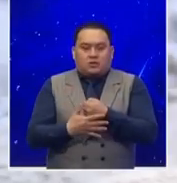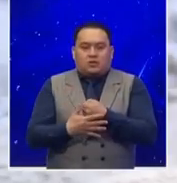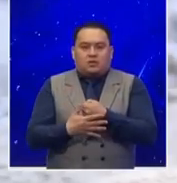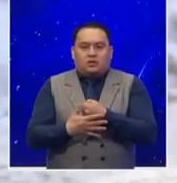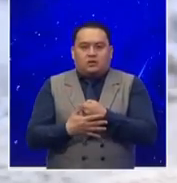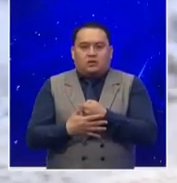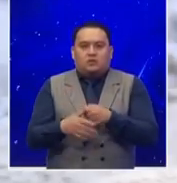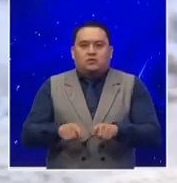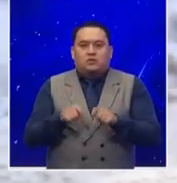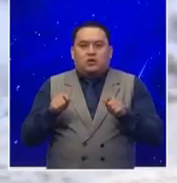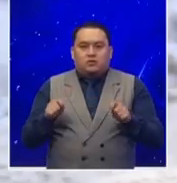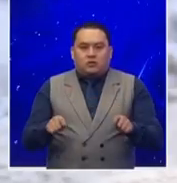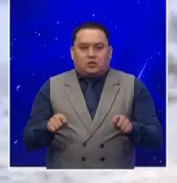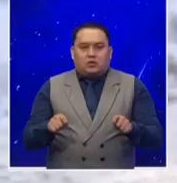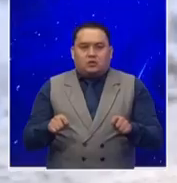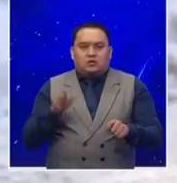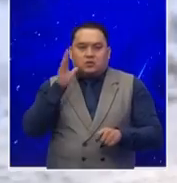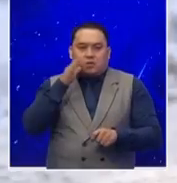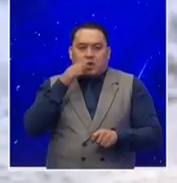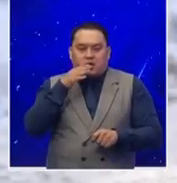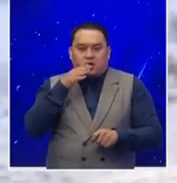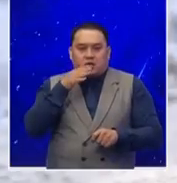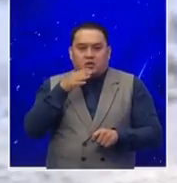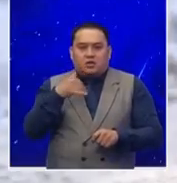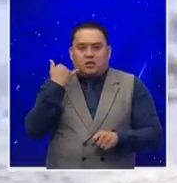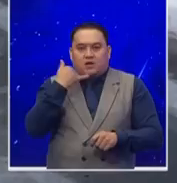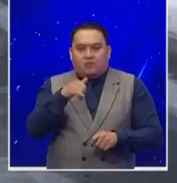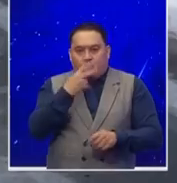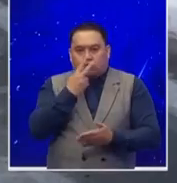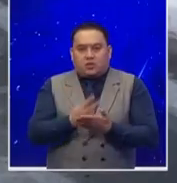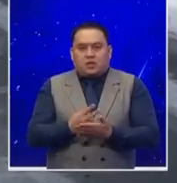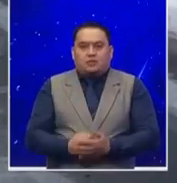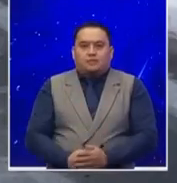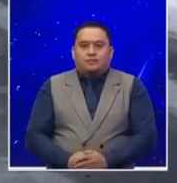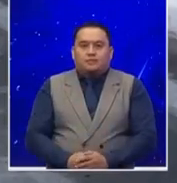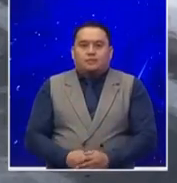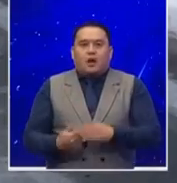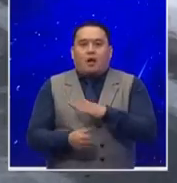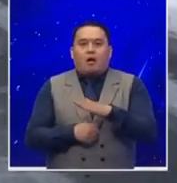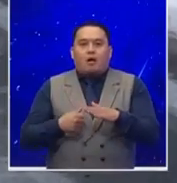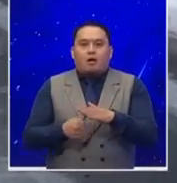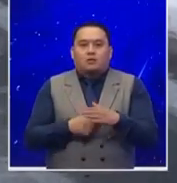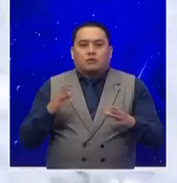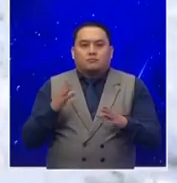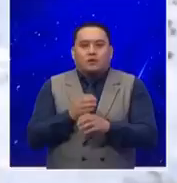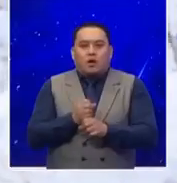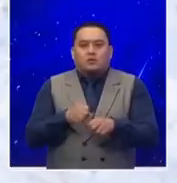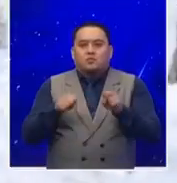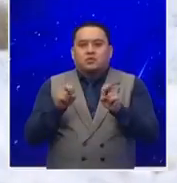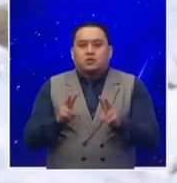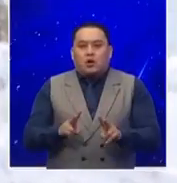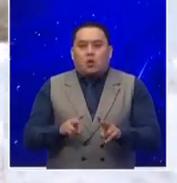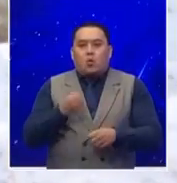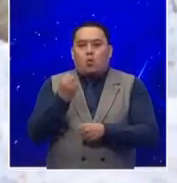станцияларының құрылған жасақтың және етаулаушылардың солардың телефондары көрсетілген. Жалпы қаңғыбас иттердің санын азайту мақсатында мамандар